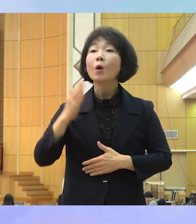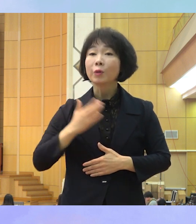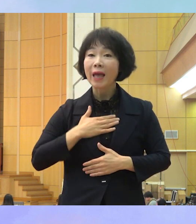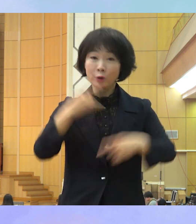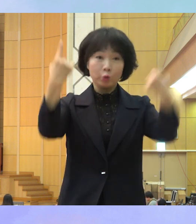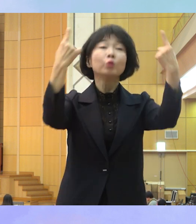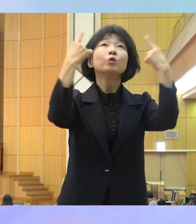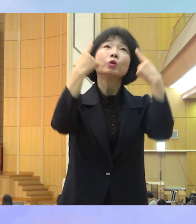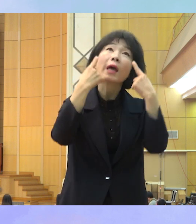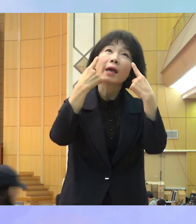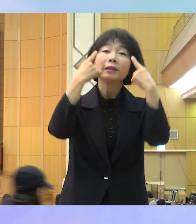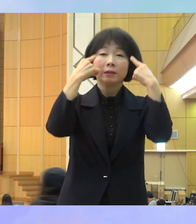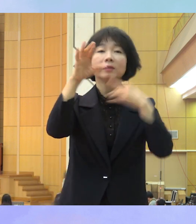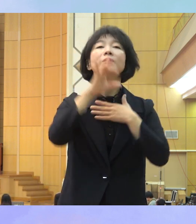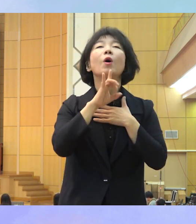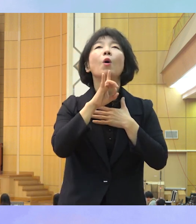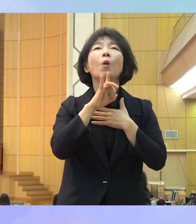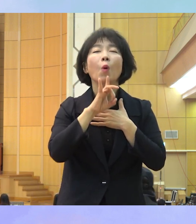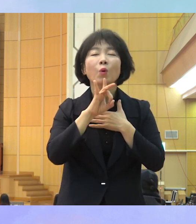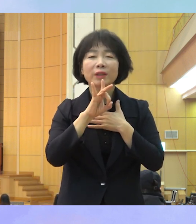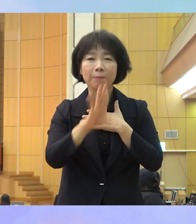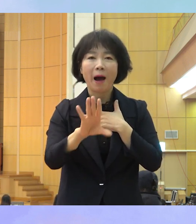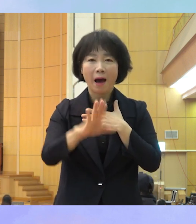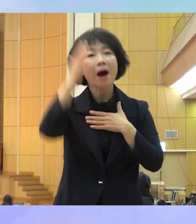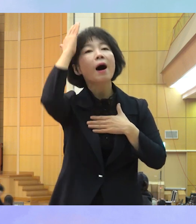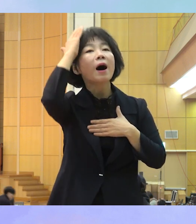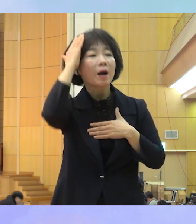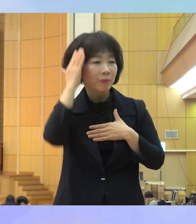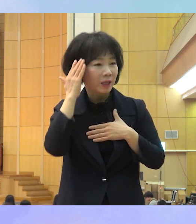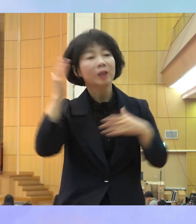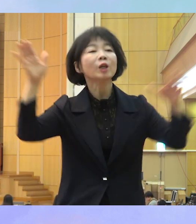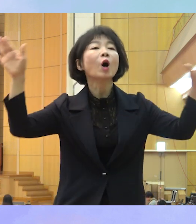울어도 내 눈에는 오직